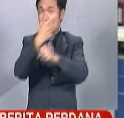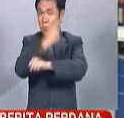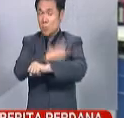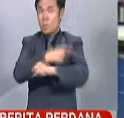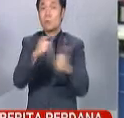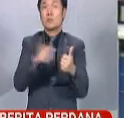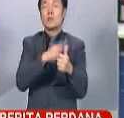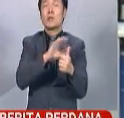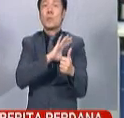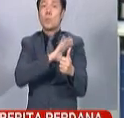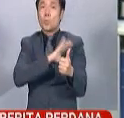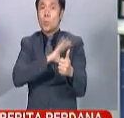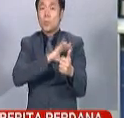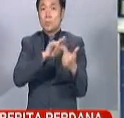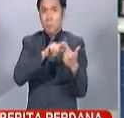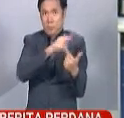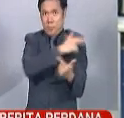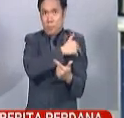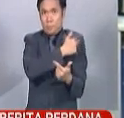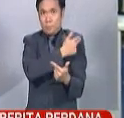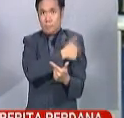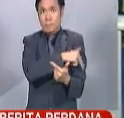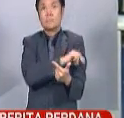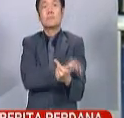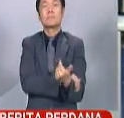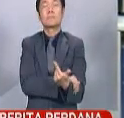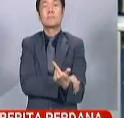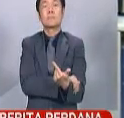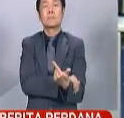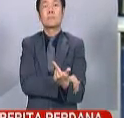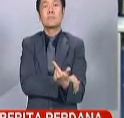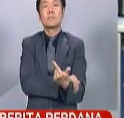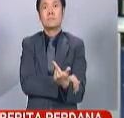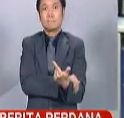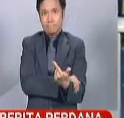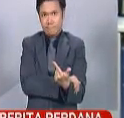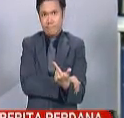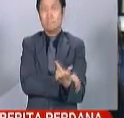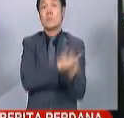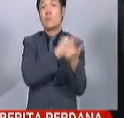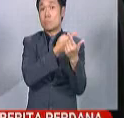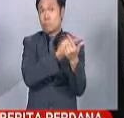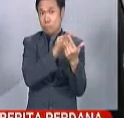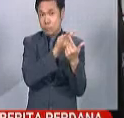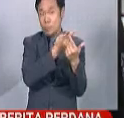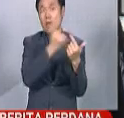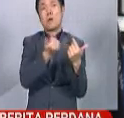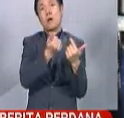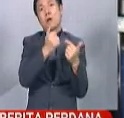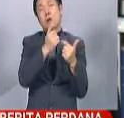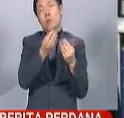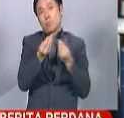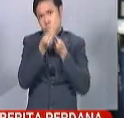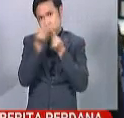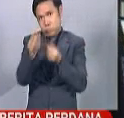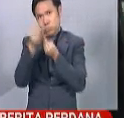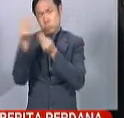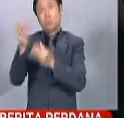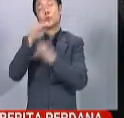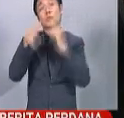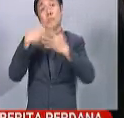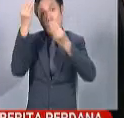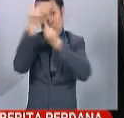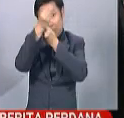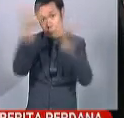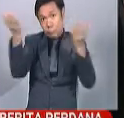polisi juga apa Hospital merekalah yang memberi maklumat menyalurkan the Lives of commotion